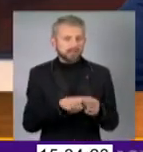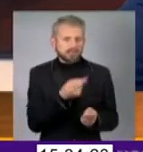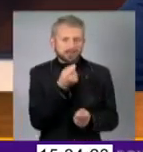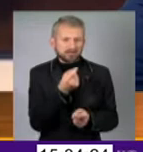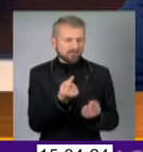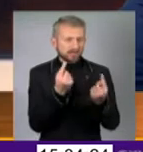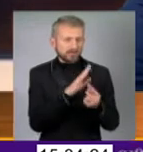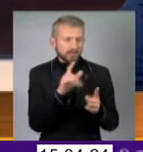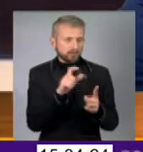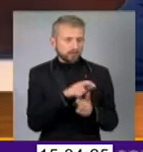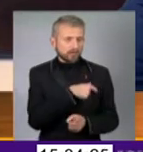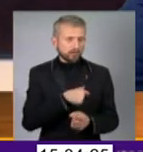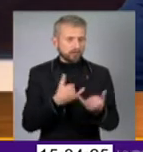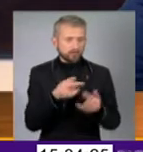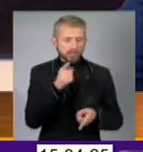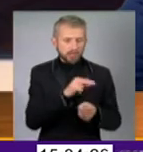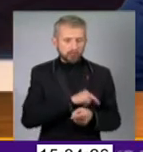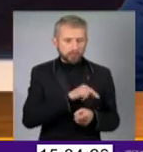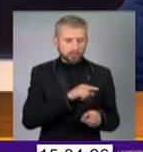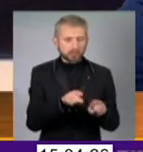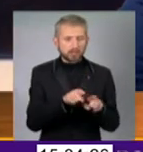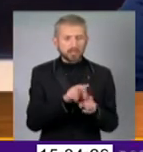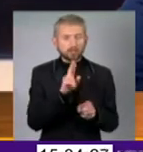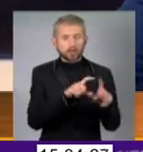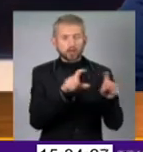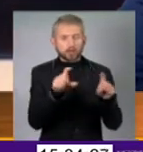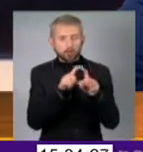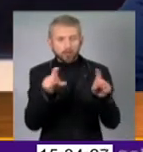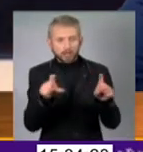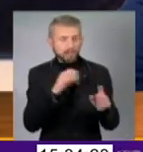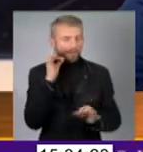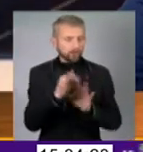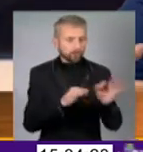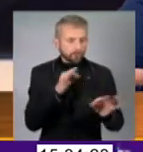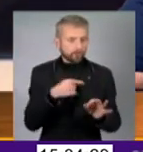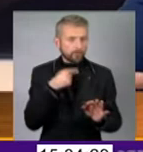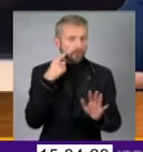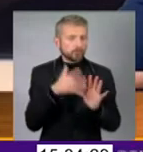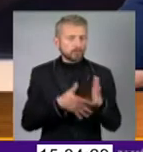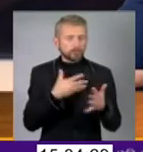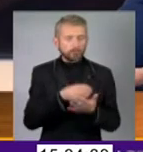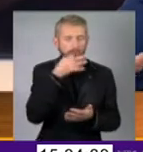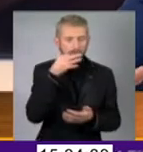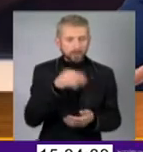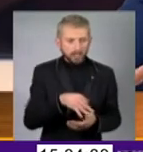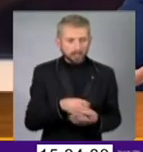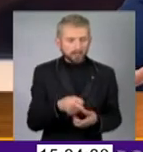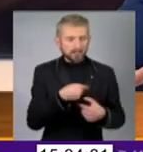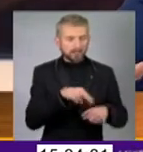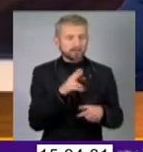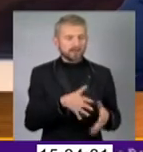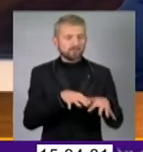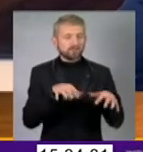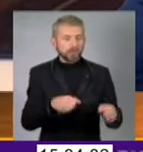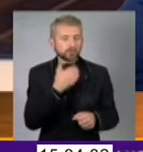слова. Депутати сьогодні реально працюють, так само, як і компанії, цілодобово. Ми розуміємо нашу відповідальність. Нас, як владу,